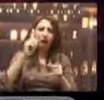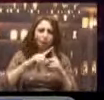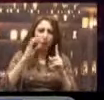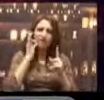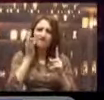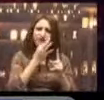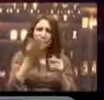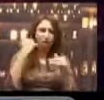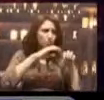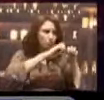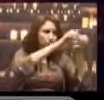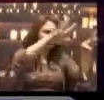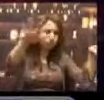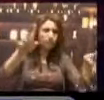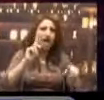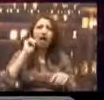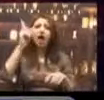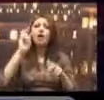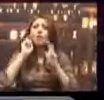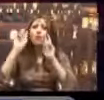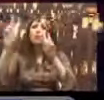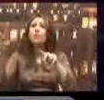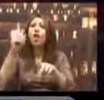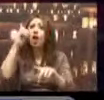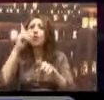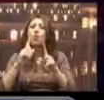ان في حاجات لازم تتشال من الفيلم ده، الكلام ده يوم العرض.